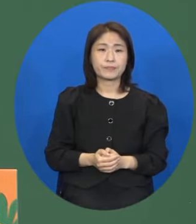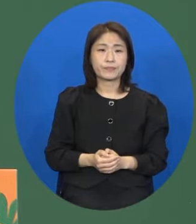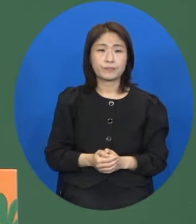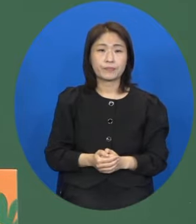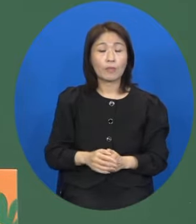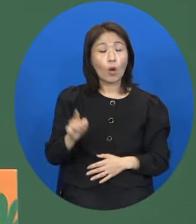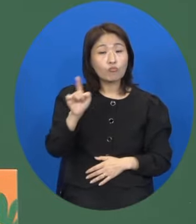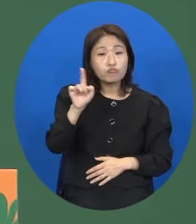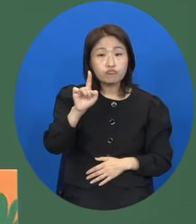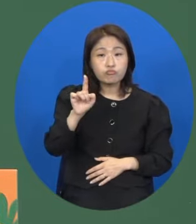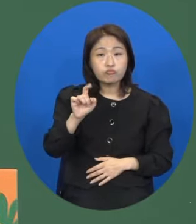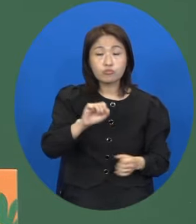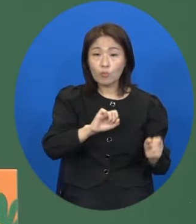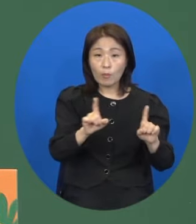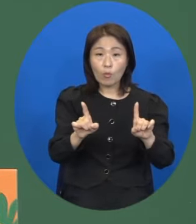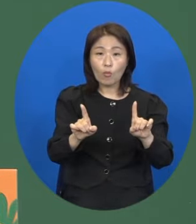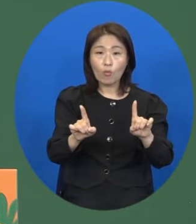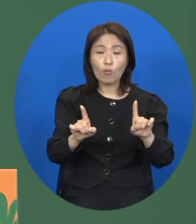어떤 회복하실까요?